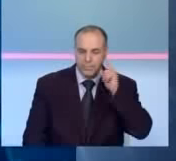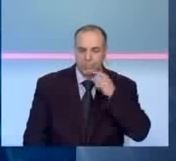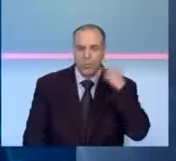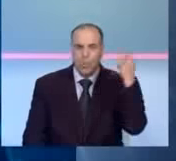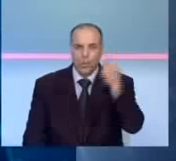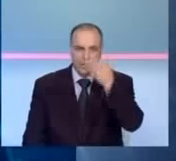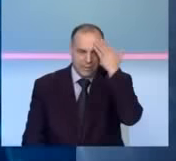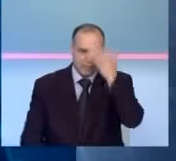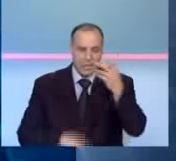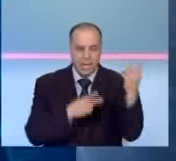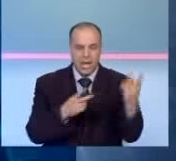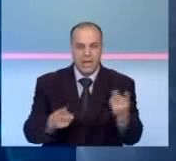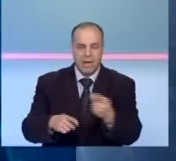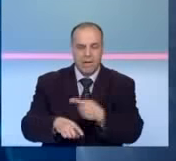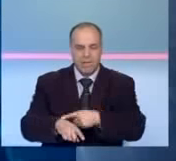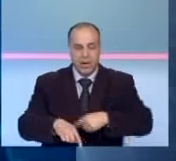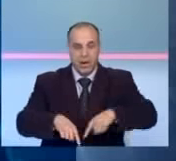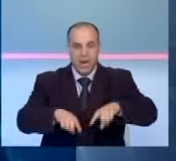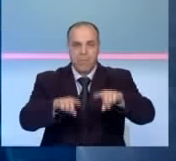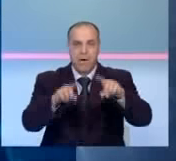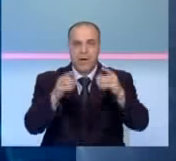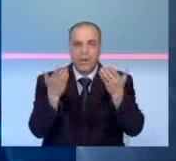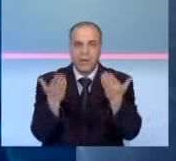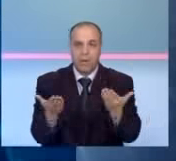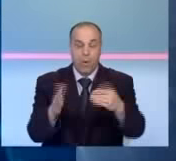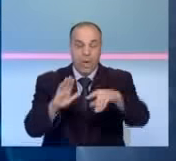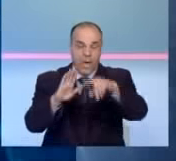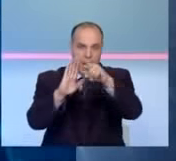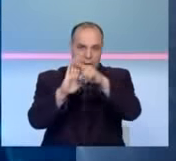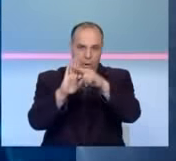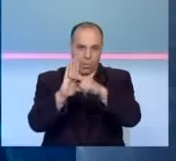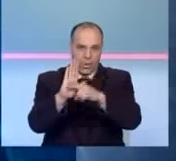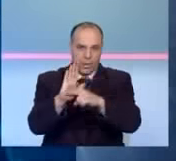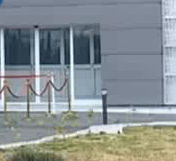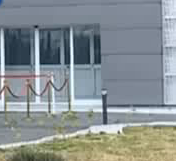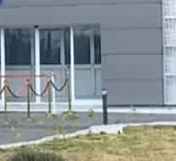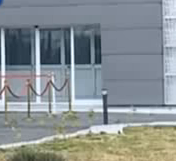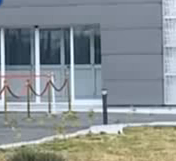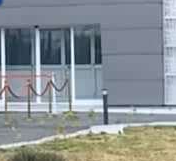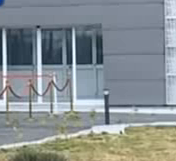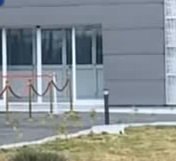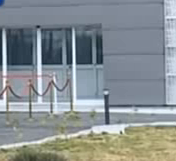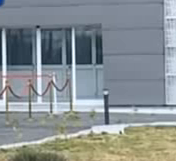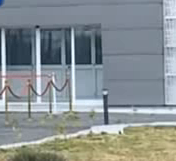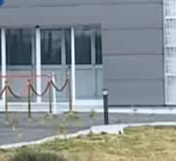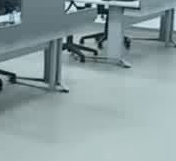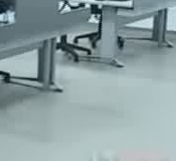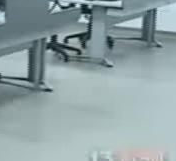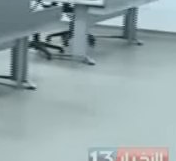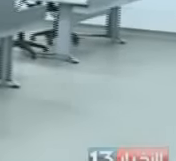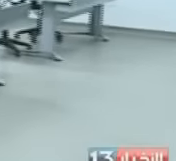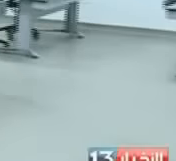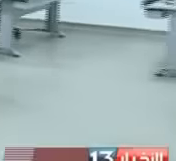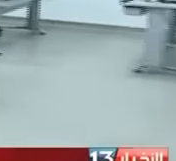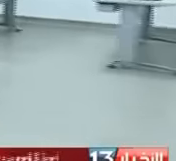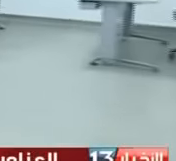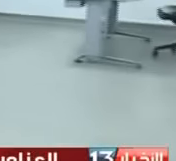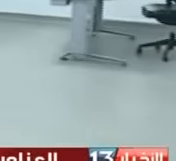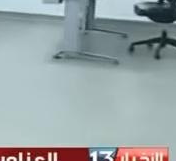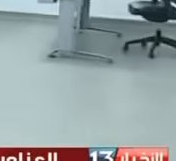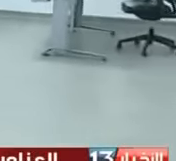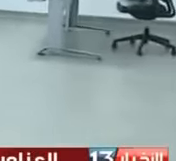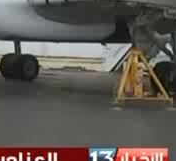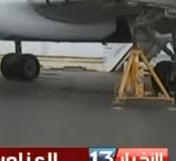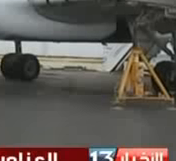مرحبا بكم مشاهدين الكرام، نشرة الظهر للأخبار وهذه عناوينها. تدشين مركز جديد للتكوين في